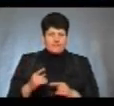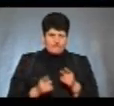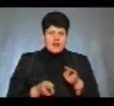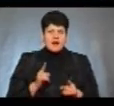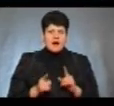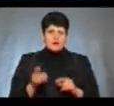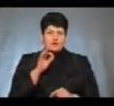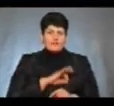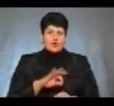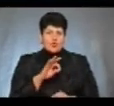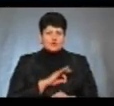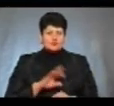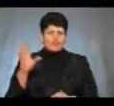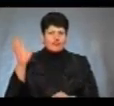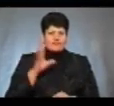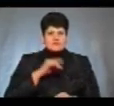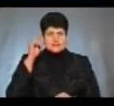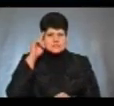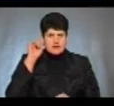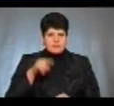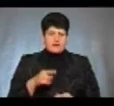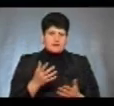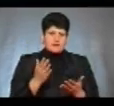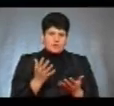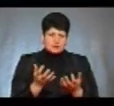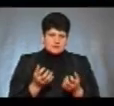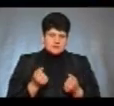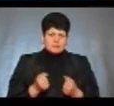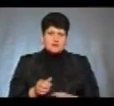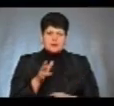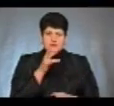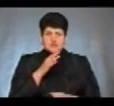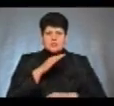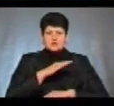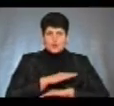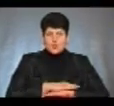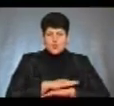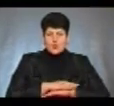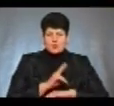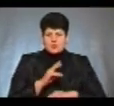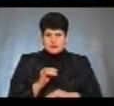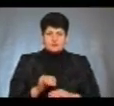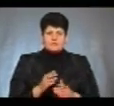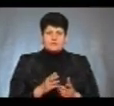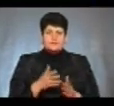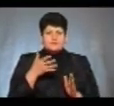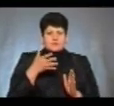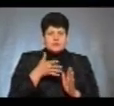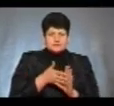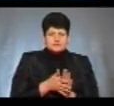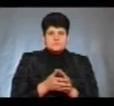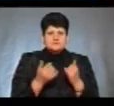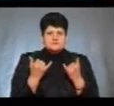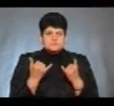і використовувати всі ті знання, які вони набули під час уроку, орієнтуватися в